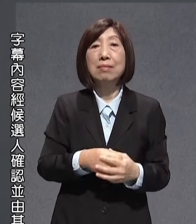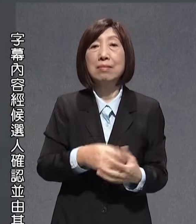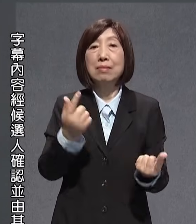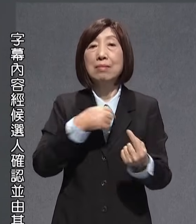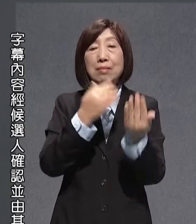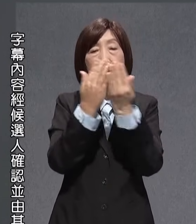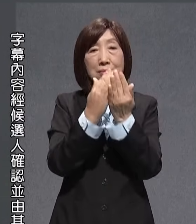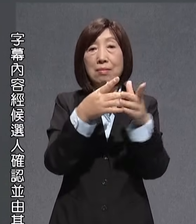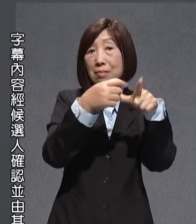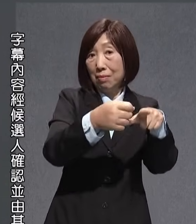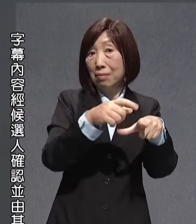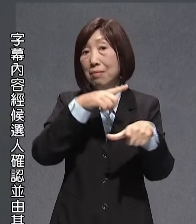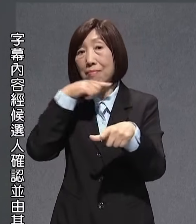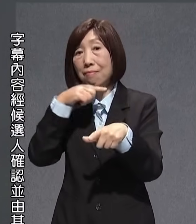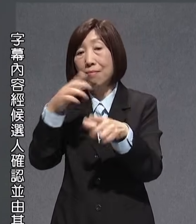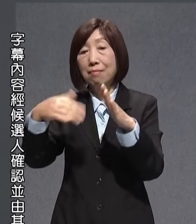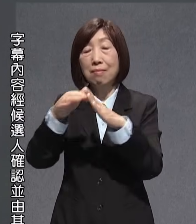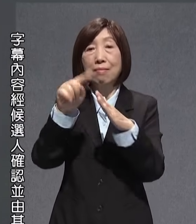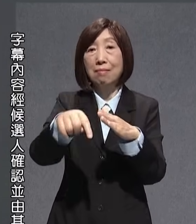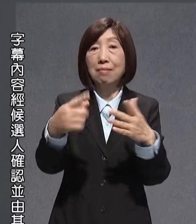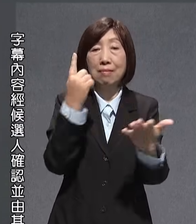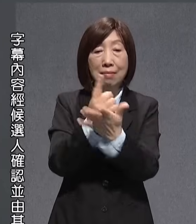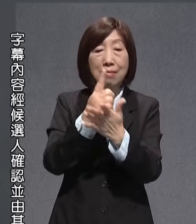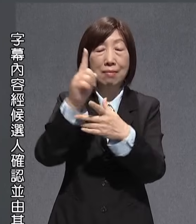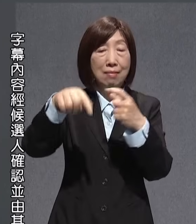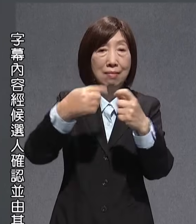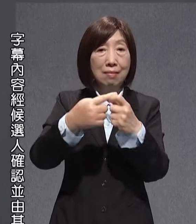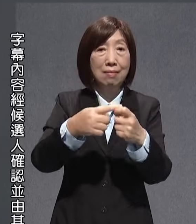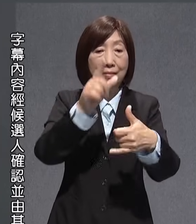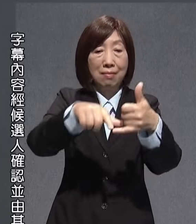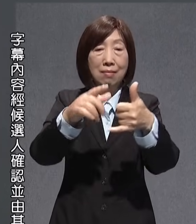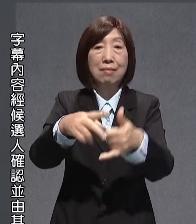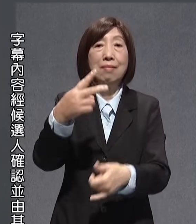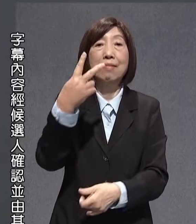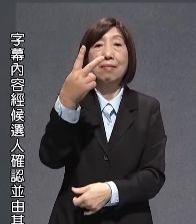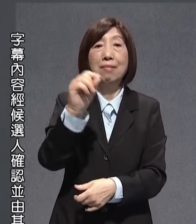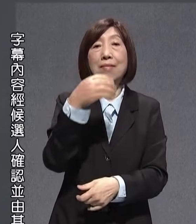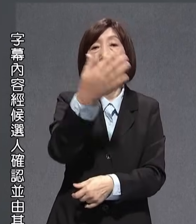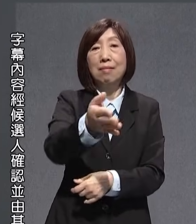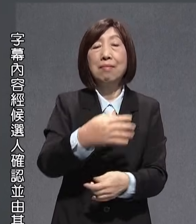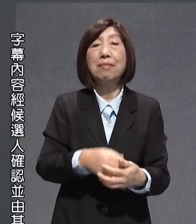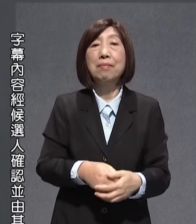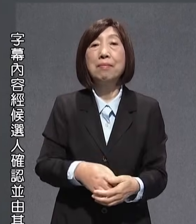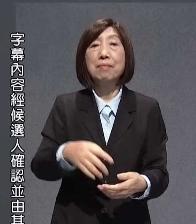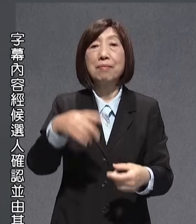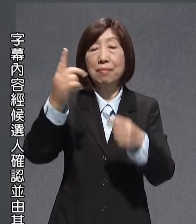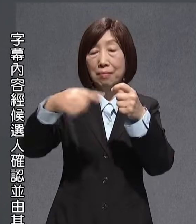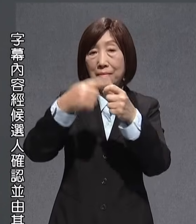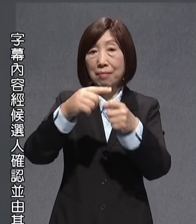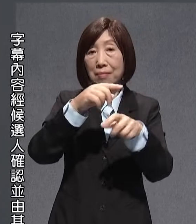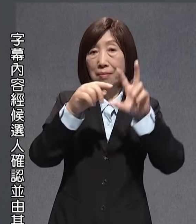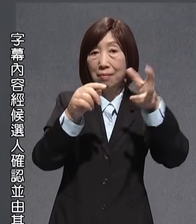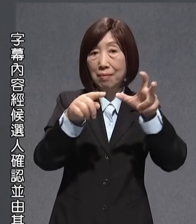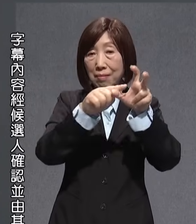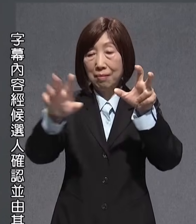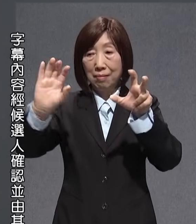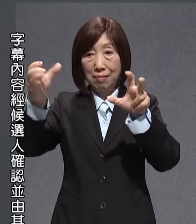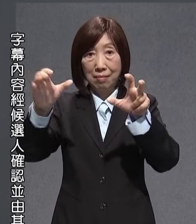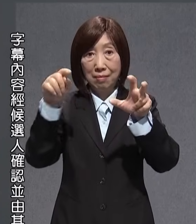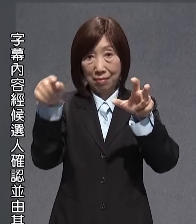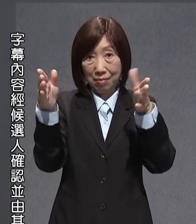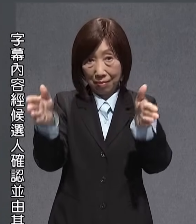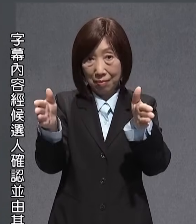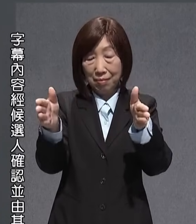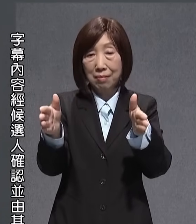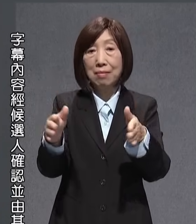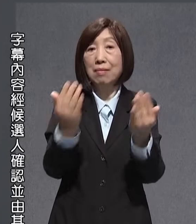念公立或私立，每一个孩子每年每人补助2万元，年收入70万到90万之间的，